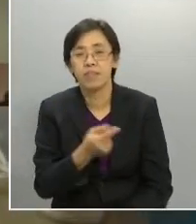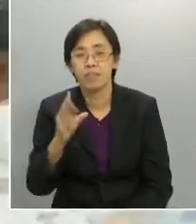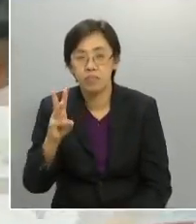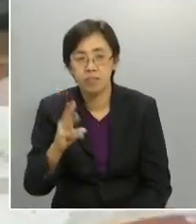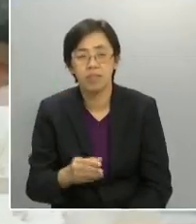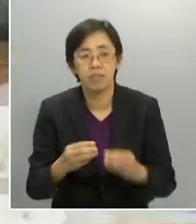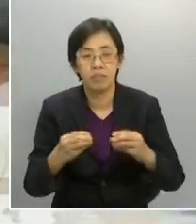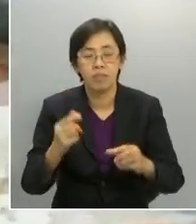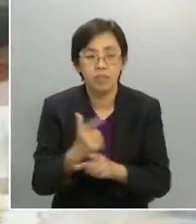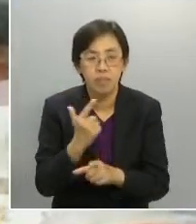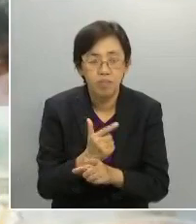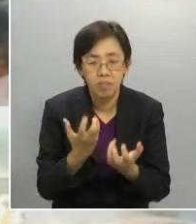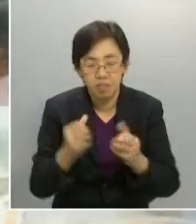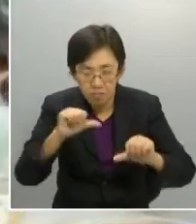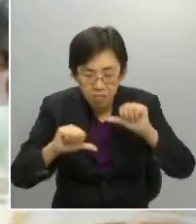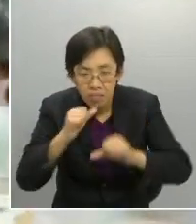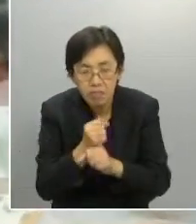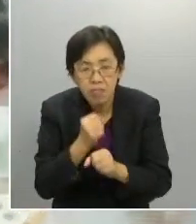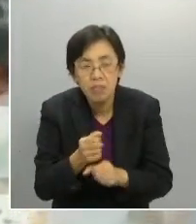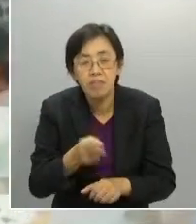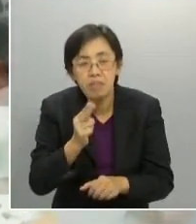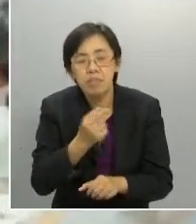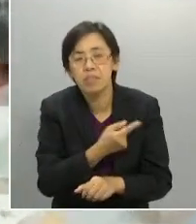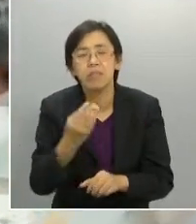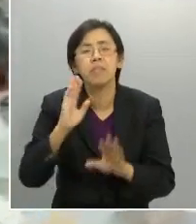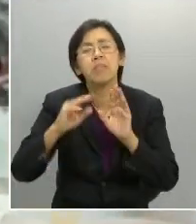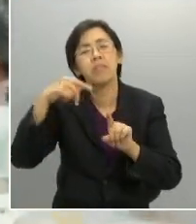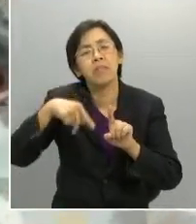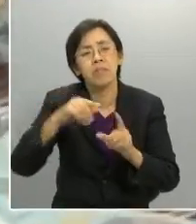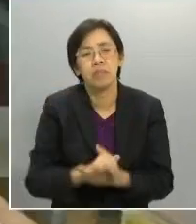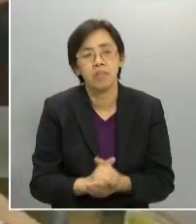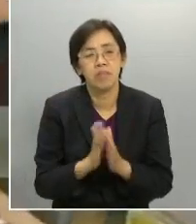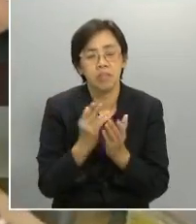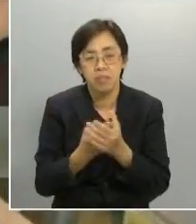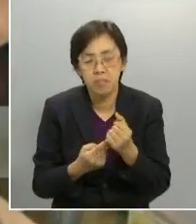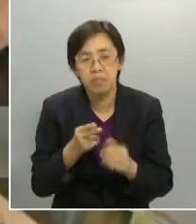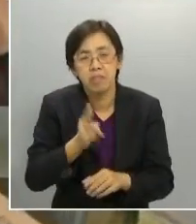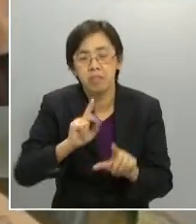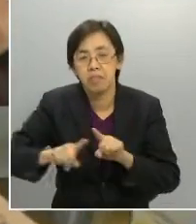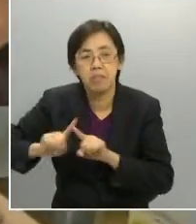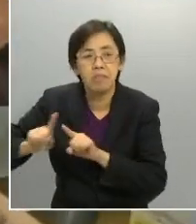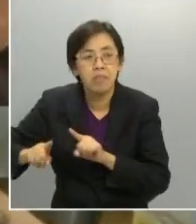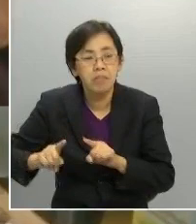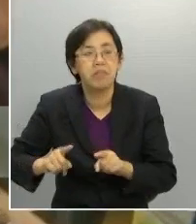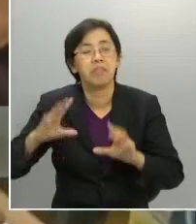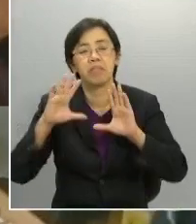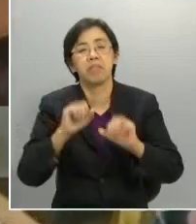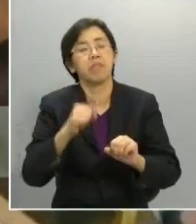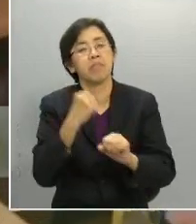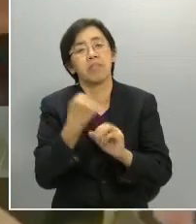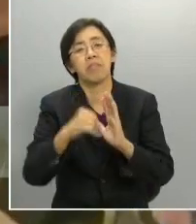ล็กอุปกรณ์ที่ใช้ในการสร้างปืนอีกกว่า 1,000 ชิ้นสมุดคู่มือปืนชนิดต่างๆดำเนินคดีตามกฎหมายเพราะอ